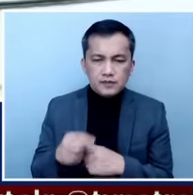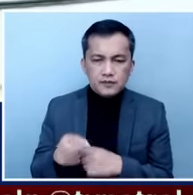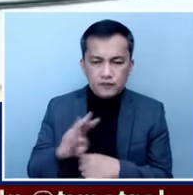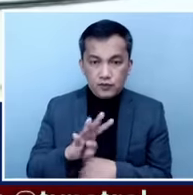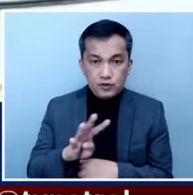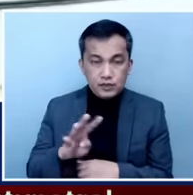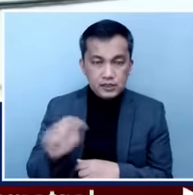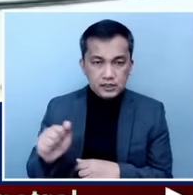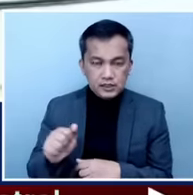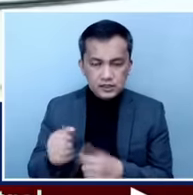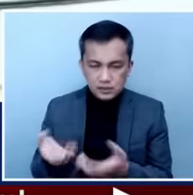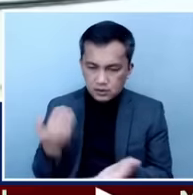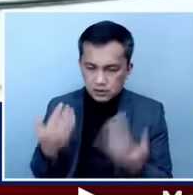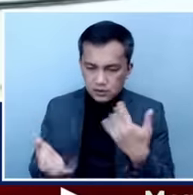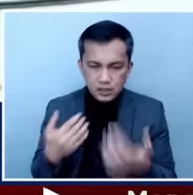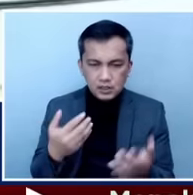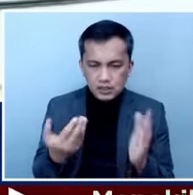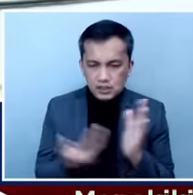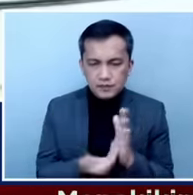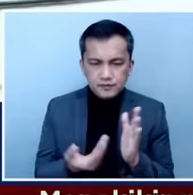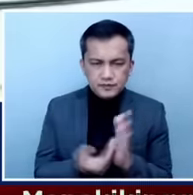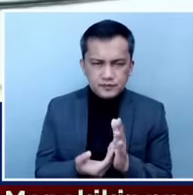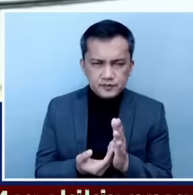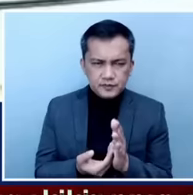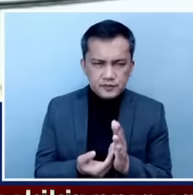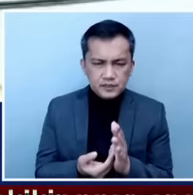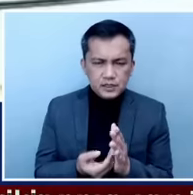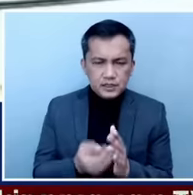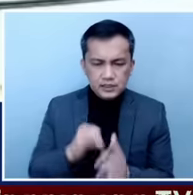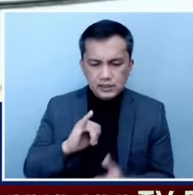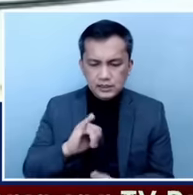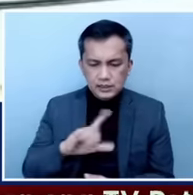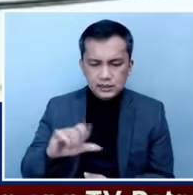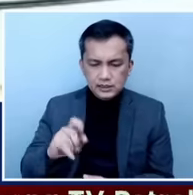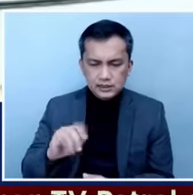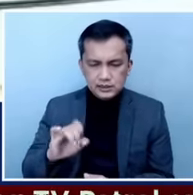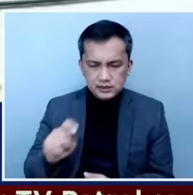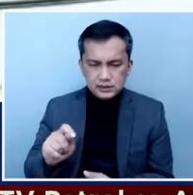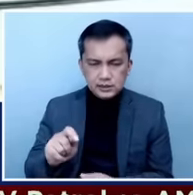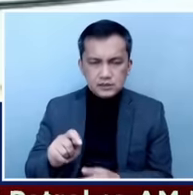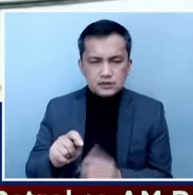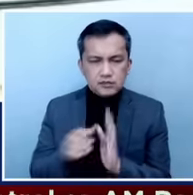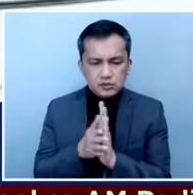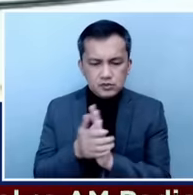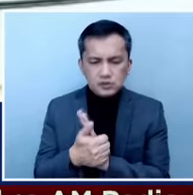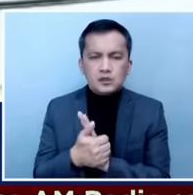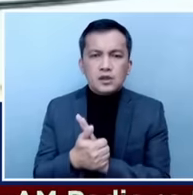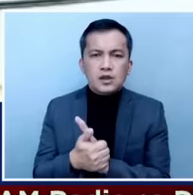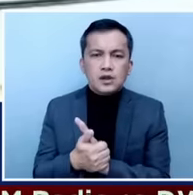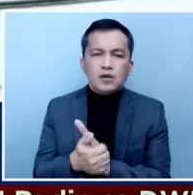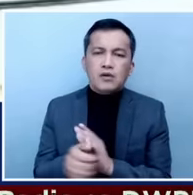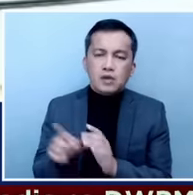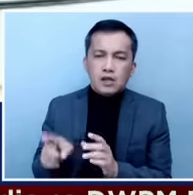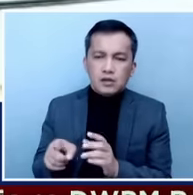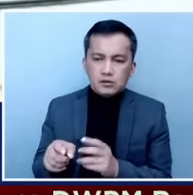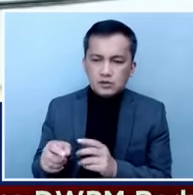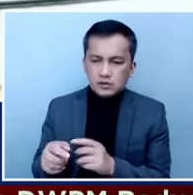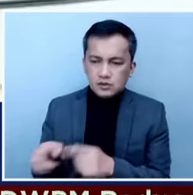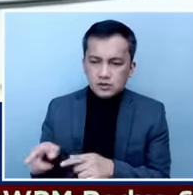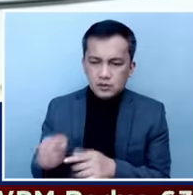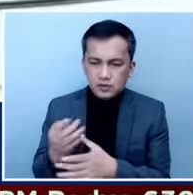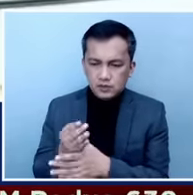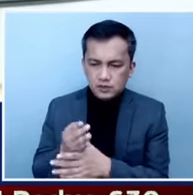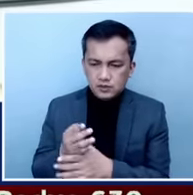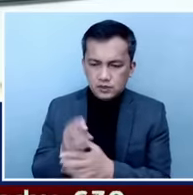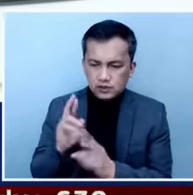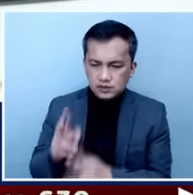uncovering evidences of an illicit and extramarital affair between the respondent and